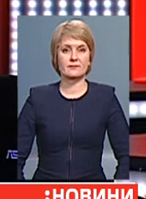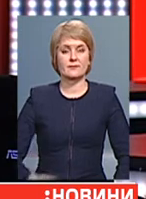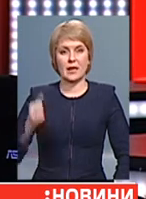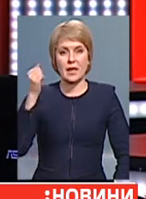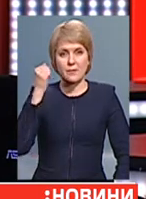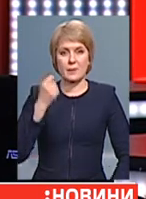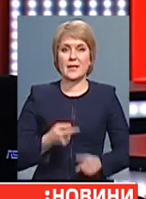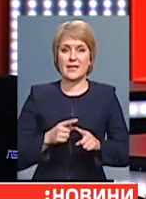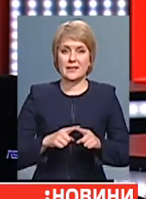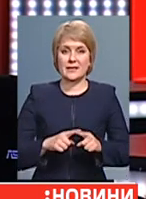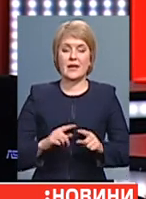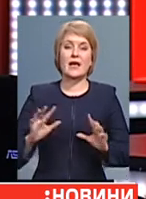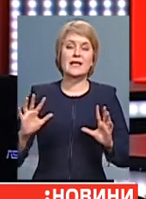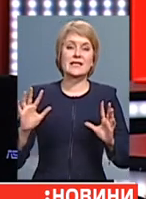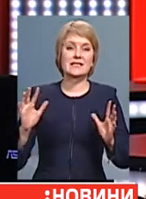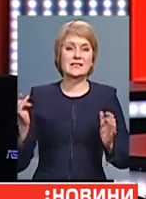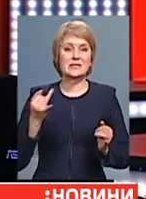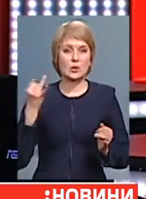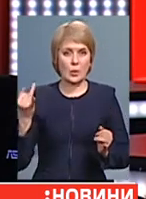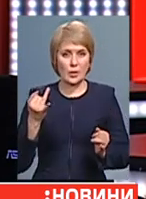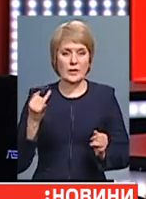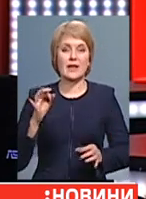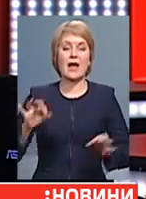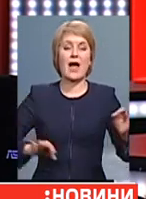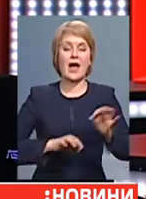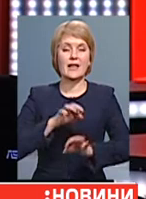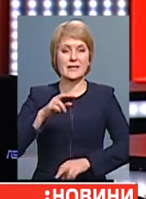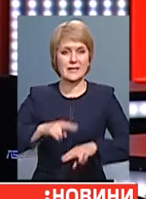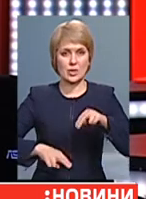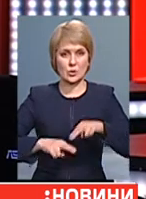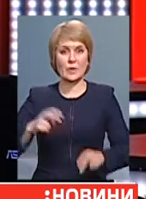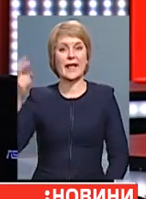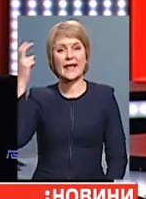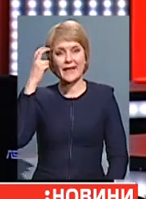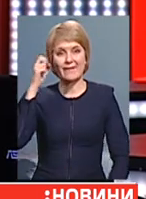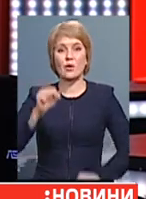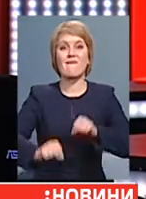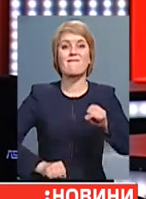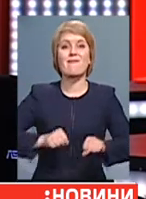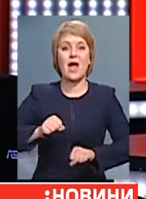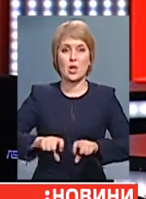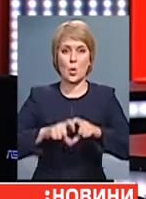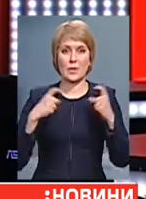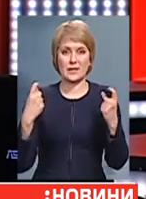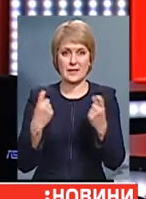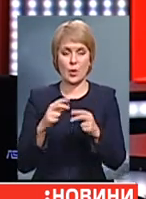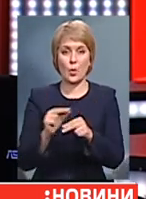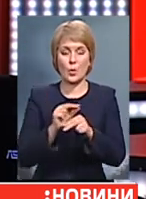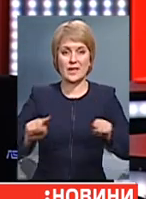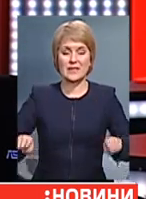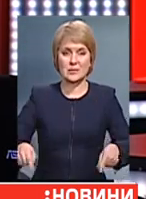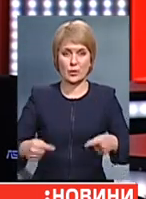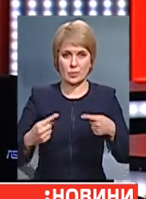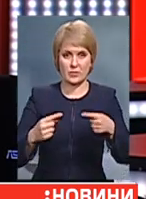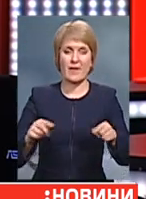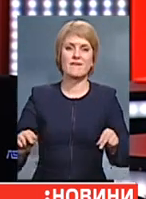Пам'ятці історії та архітектури київському велотреку подарують друге життя. Зараз його реставрують, переносять інженерні мережі, відновлюють